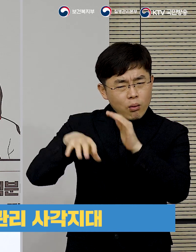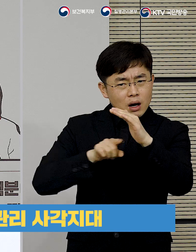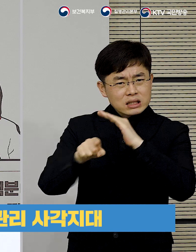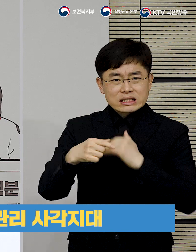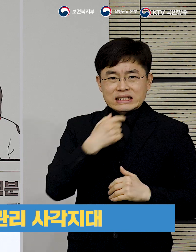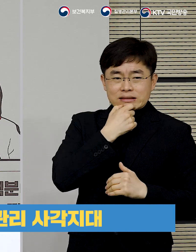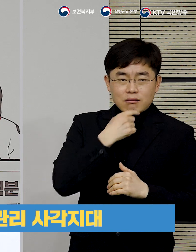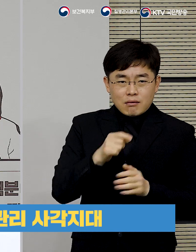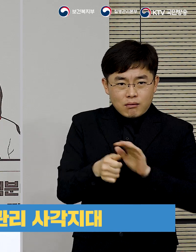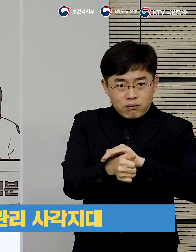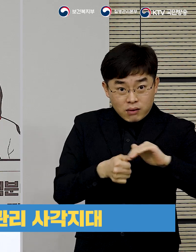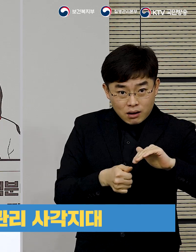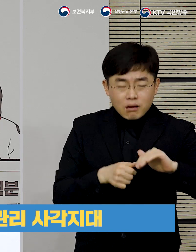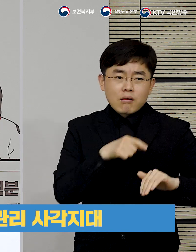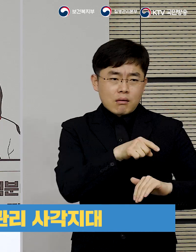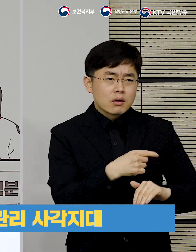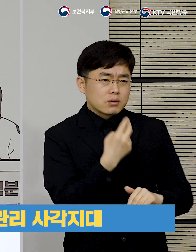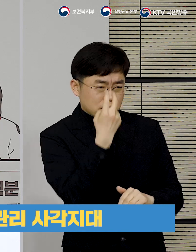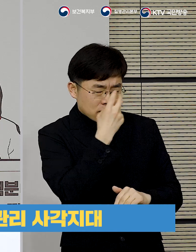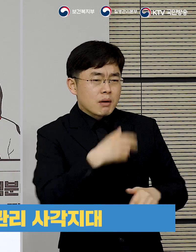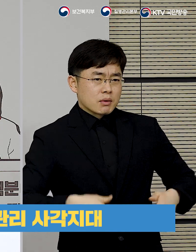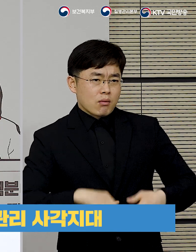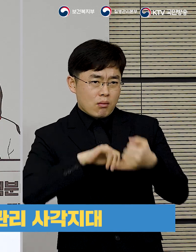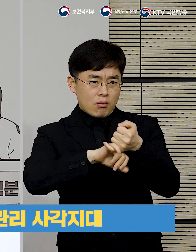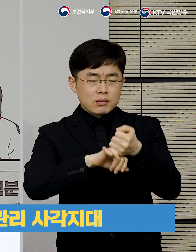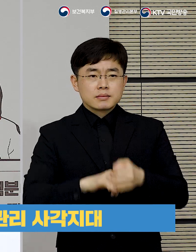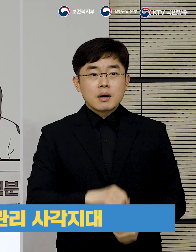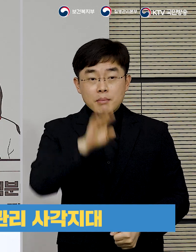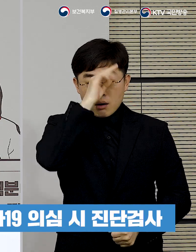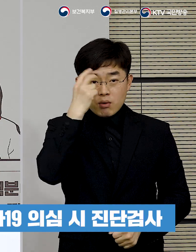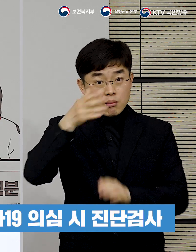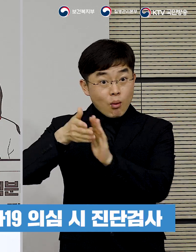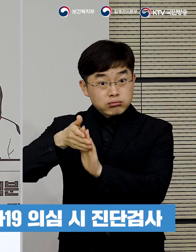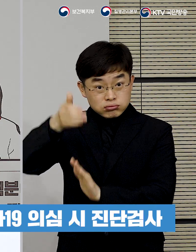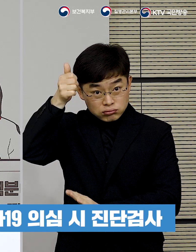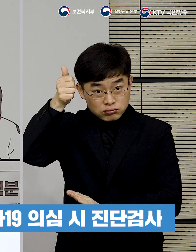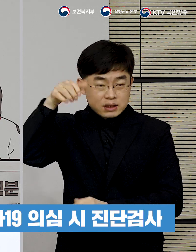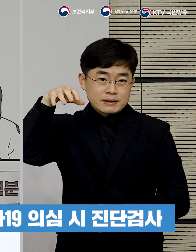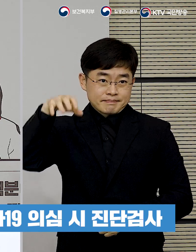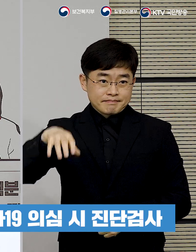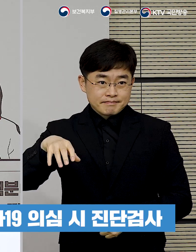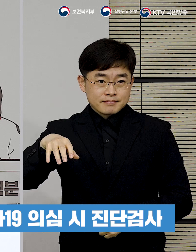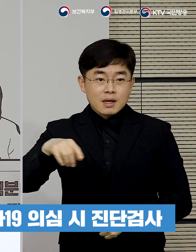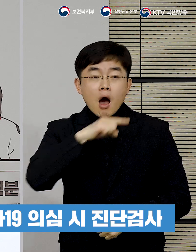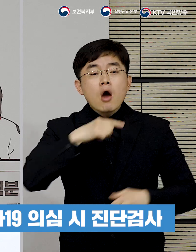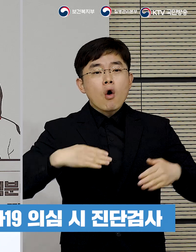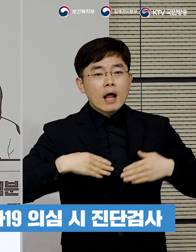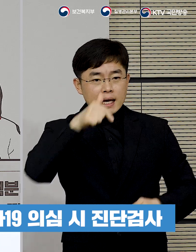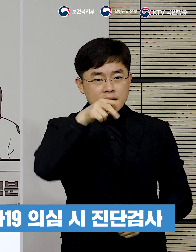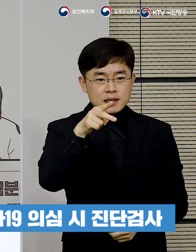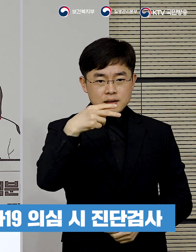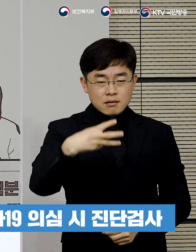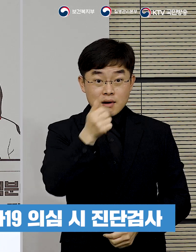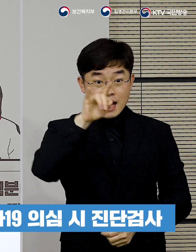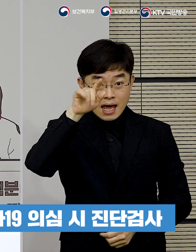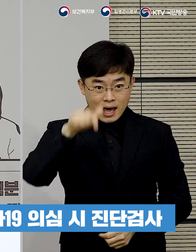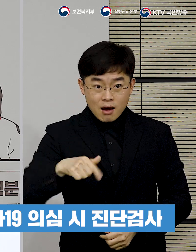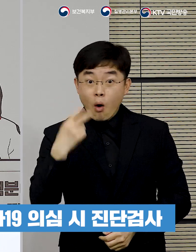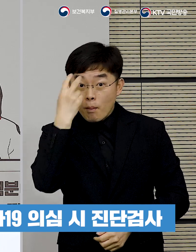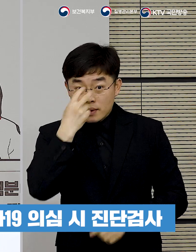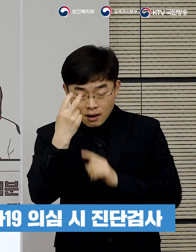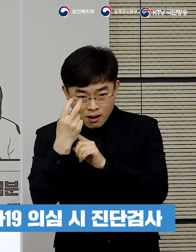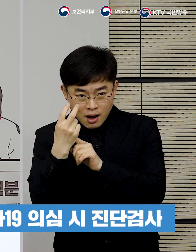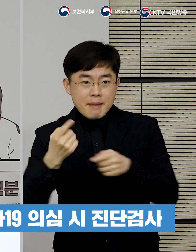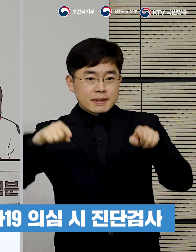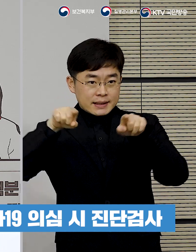찾기 어려우므로 감염 관리의 사각지대에 있습니다. 질병관리본부에서 시행하고 있는 국가결핵 검진